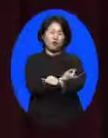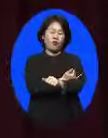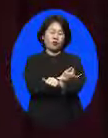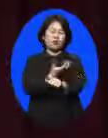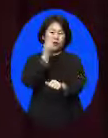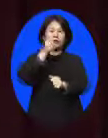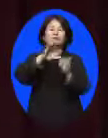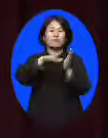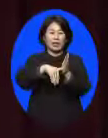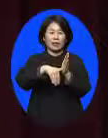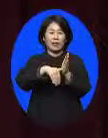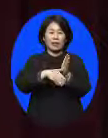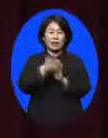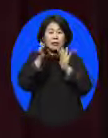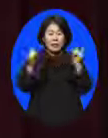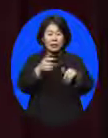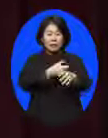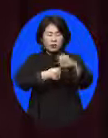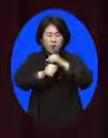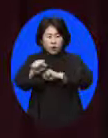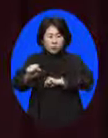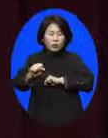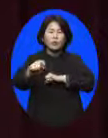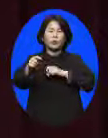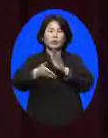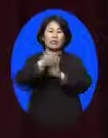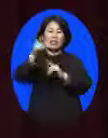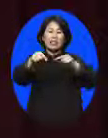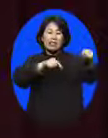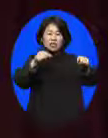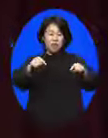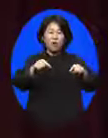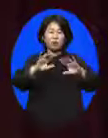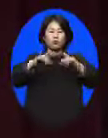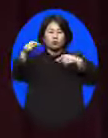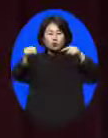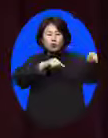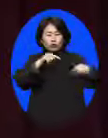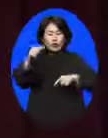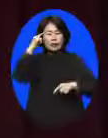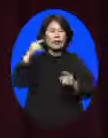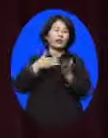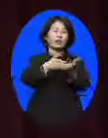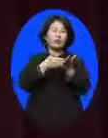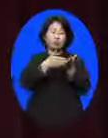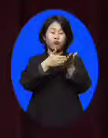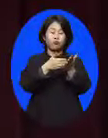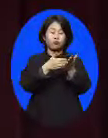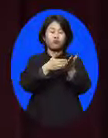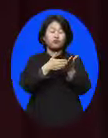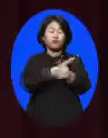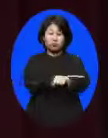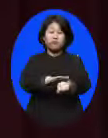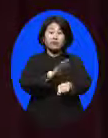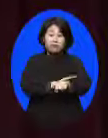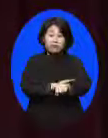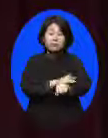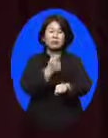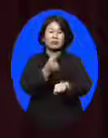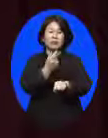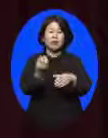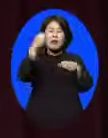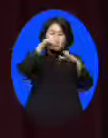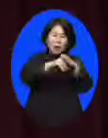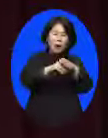시민주권 시대입니다. 시민들이 적극적으로 시정 그리고 국정에 자기 의사표현을 해내고 있지 않습니까? 그걸